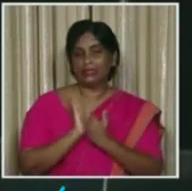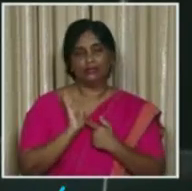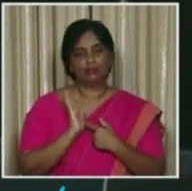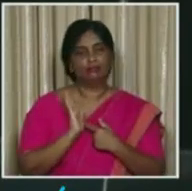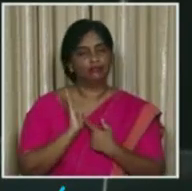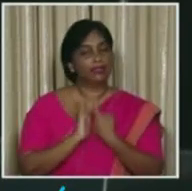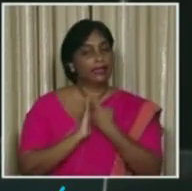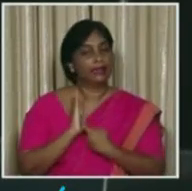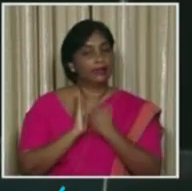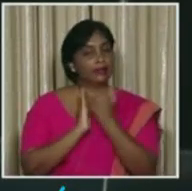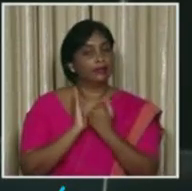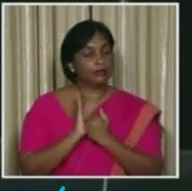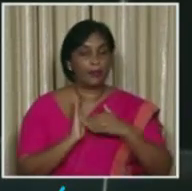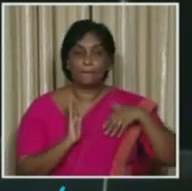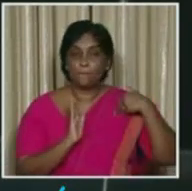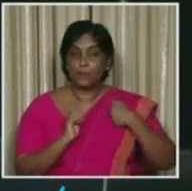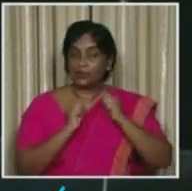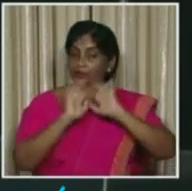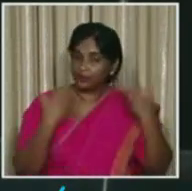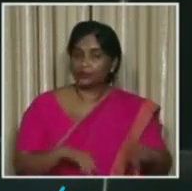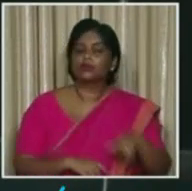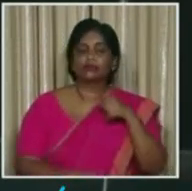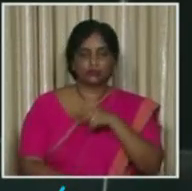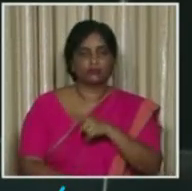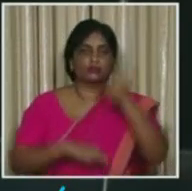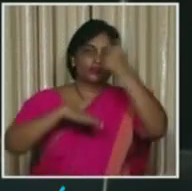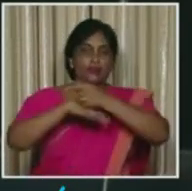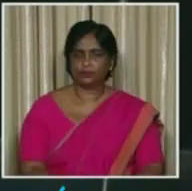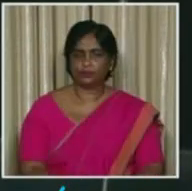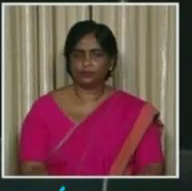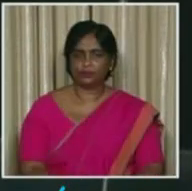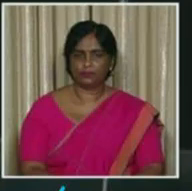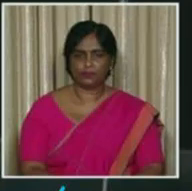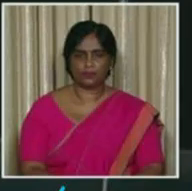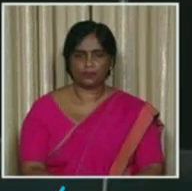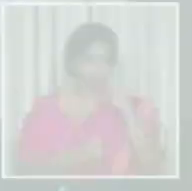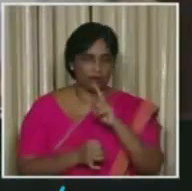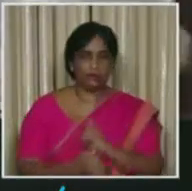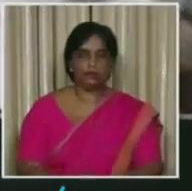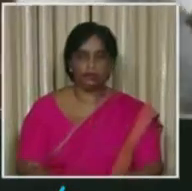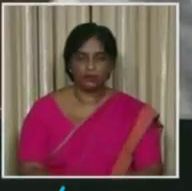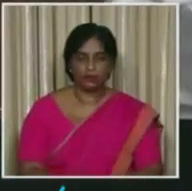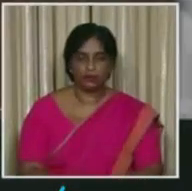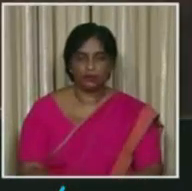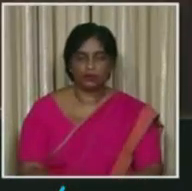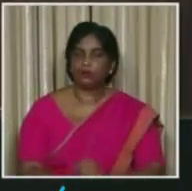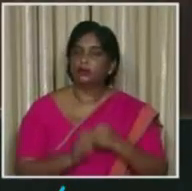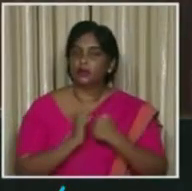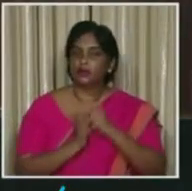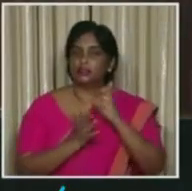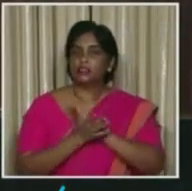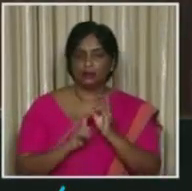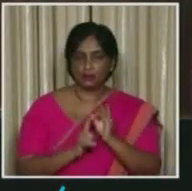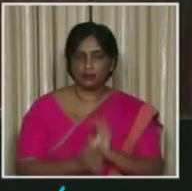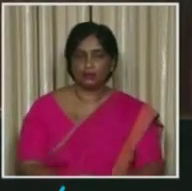මේ සභාවේ න්‍යායපත්‍රයේ මූලික කටයුතු අවසන් වුණා. ඔබතුමාට මූලාසනයේ අවස්ථාව දෙවි. පිස්සුනි නේද? චමින්ද විජේශ්‍රී to ask the minister of